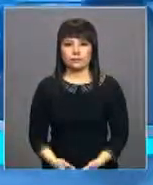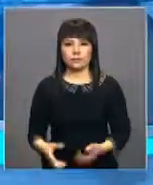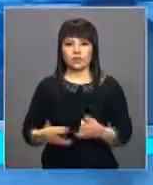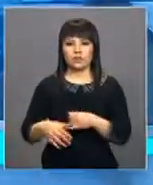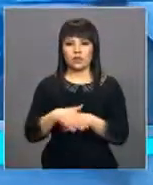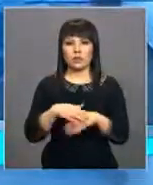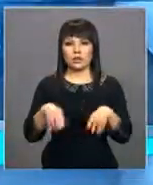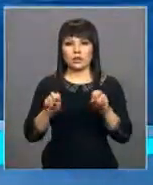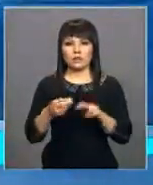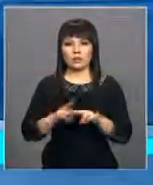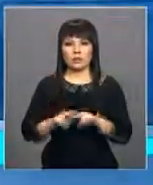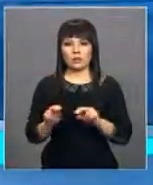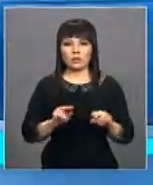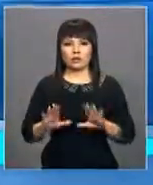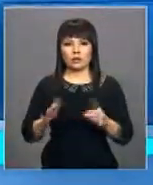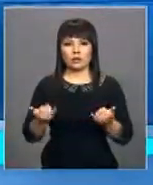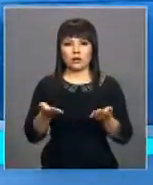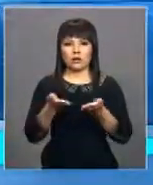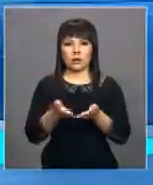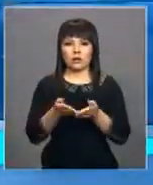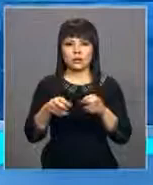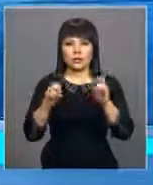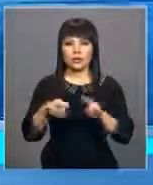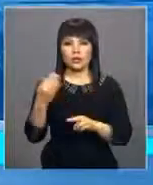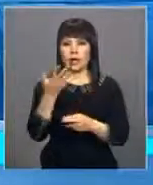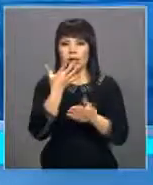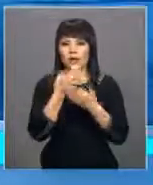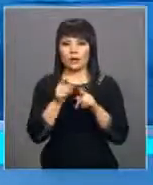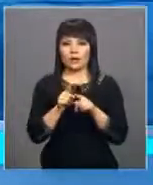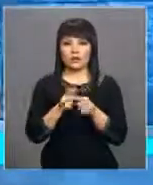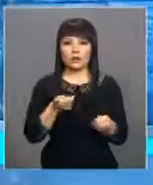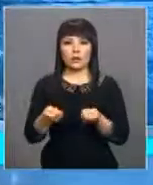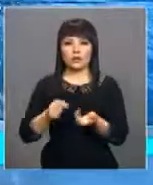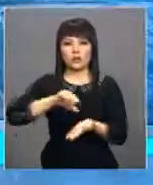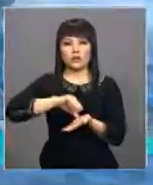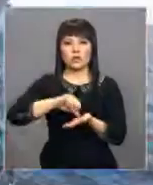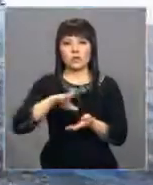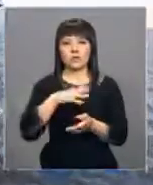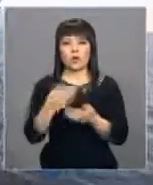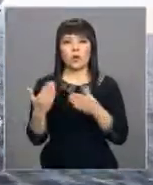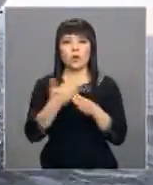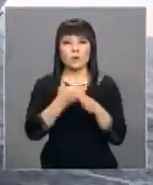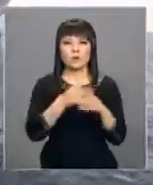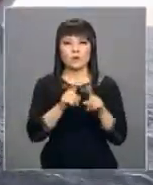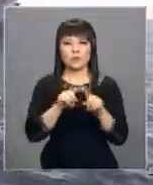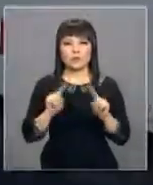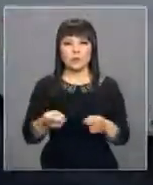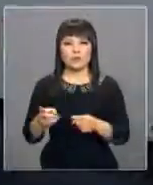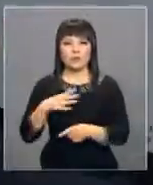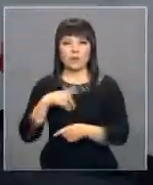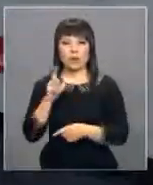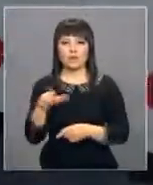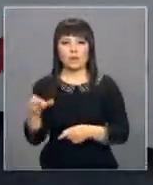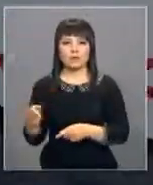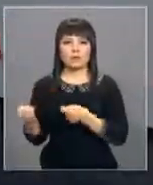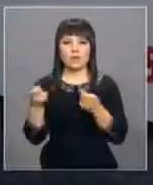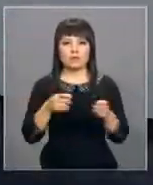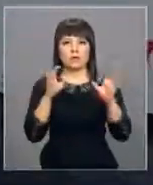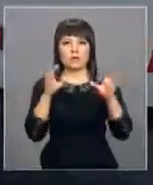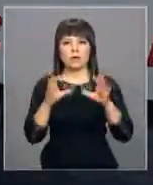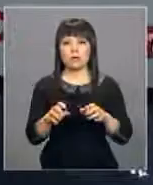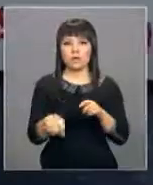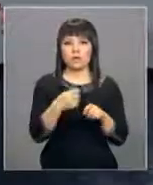Жерорта теңізіндегі апатқа ұшыраған кеменің капитаны мен оның көмекшісі тұтқындалды. Оларға заңсыз адам тасымалдады деген айып тағылып